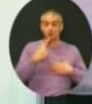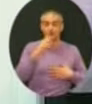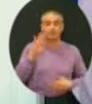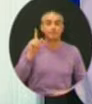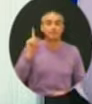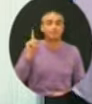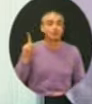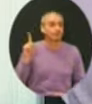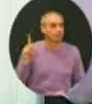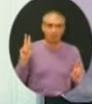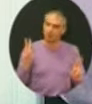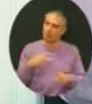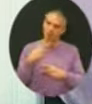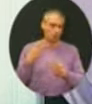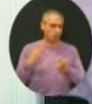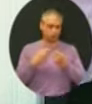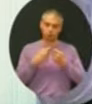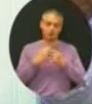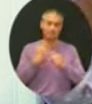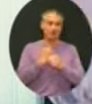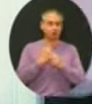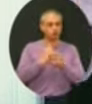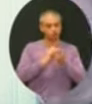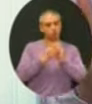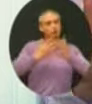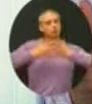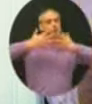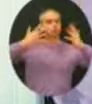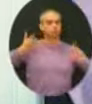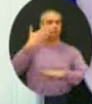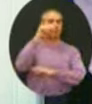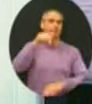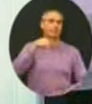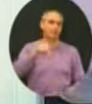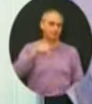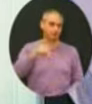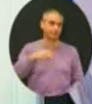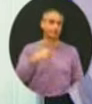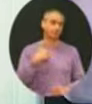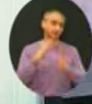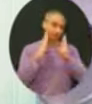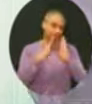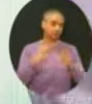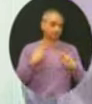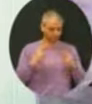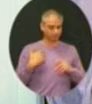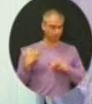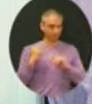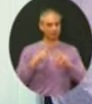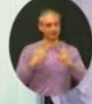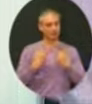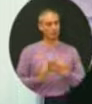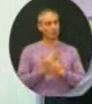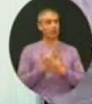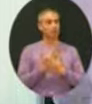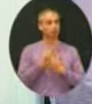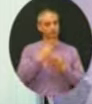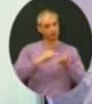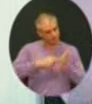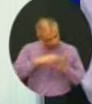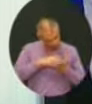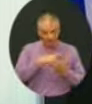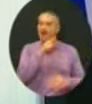שבנימין נתניהו לא יכול להיות פרטנר לעשות שינויים מרחיקי לכת במדינה הזו. אני מאמין שאני מסוגל להביא ציבורים חדשים. זה היעד